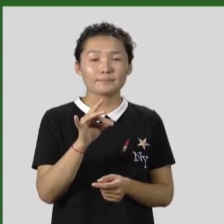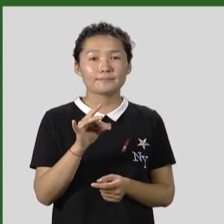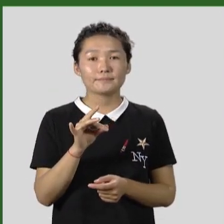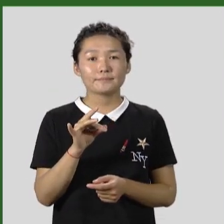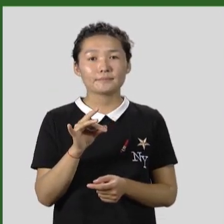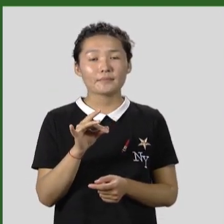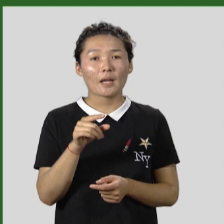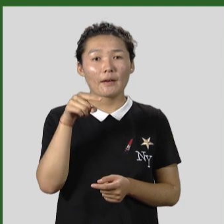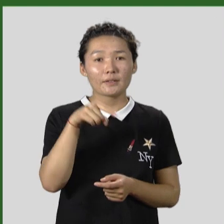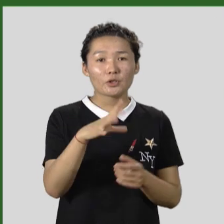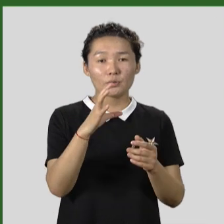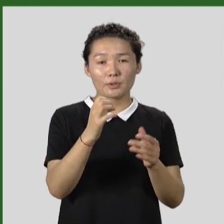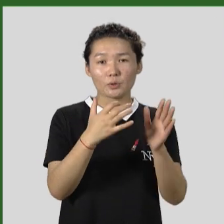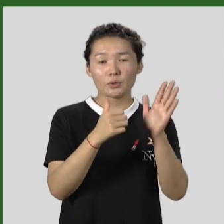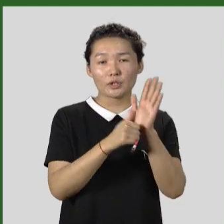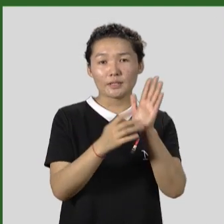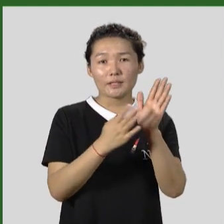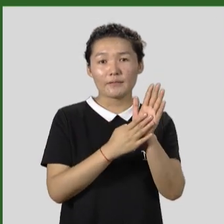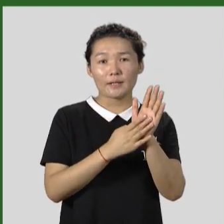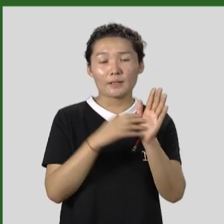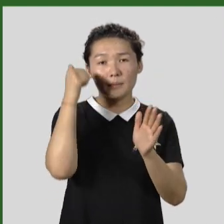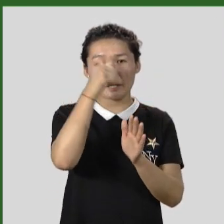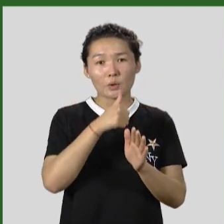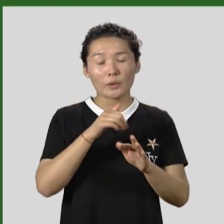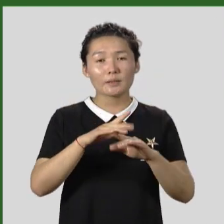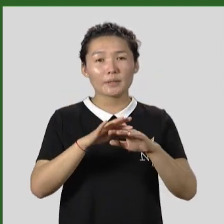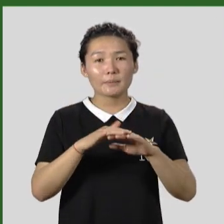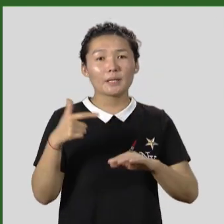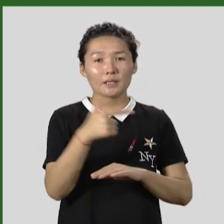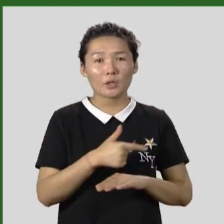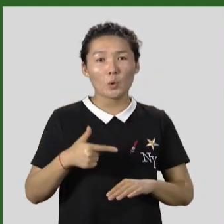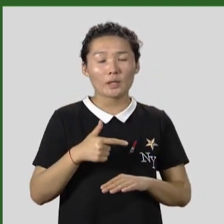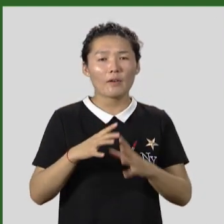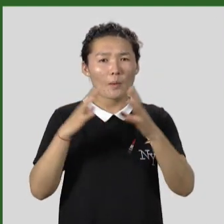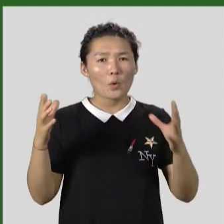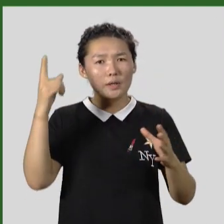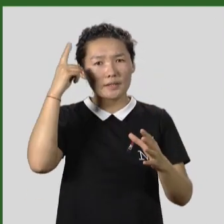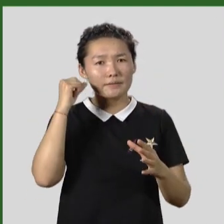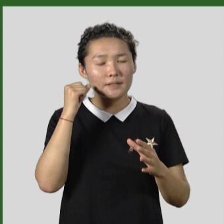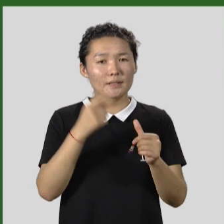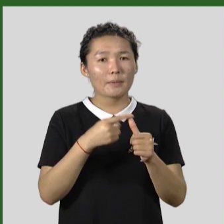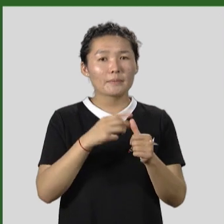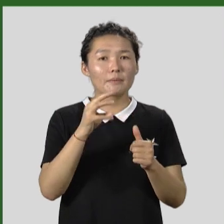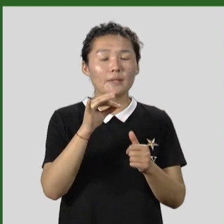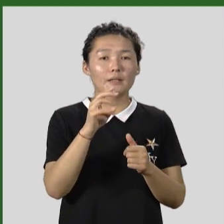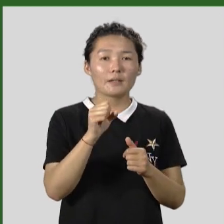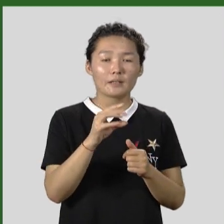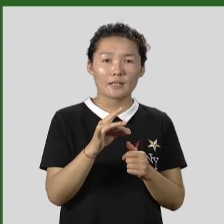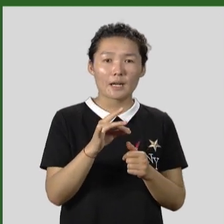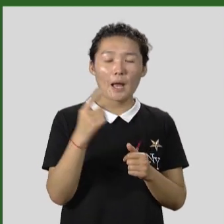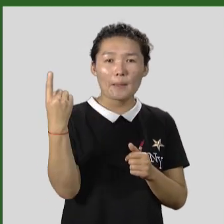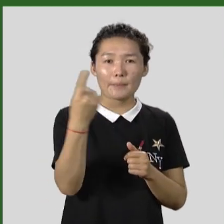Дойсбурга. В 1569 году этот теолог, математик и географ, более известный под именем Меркатор, первым